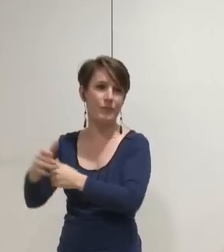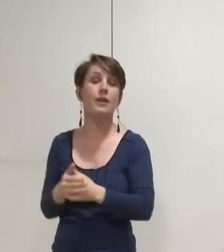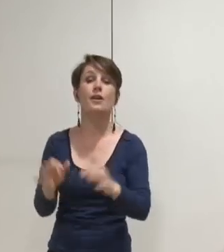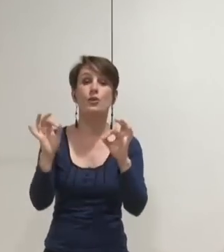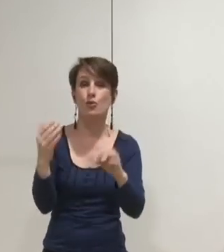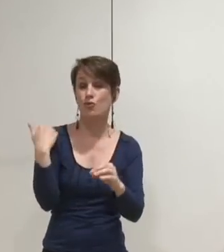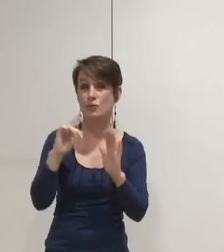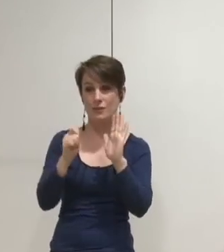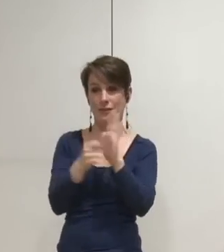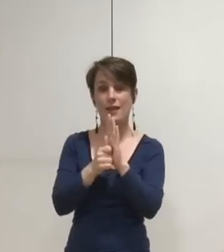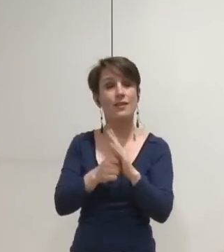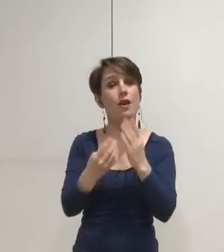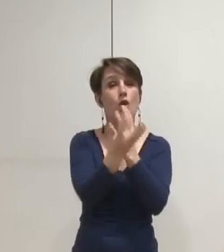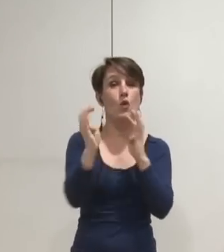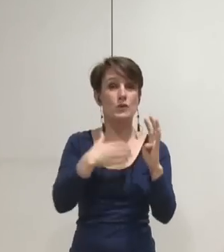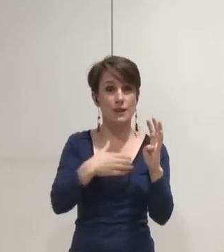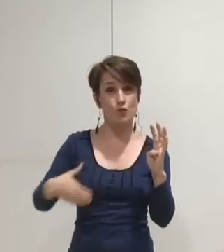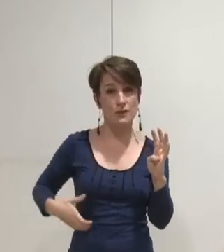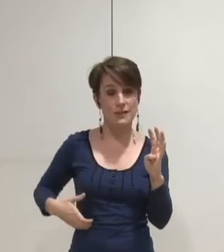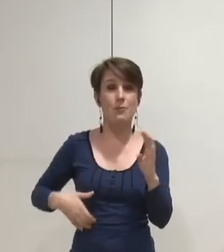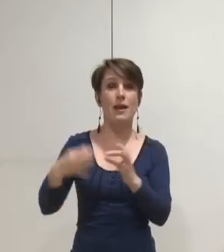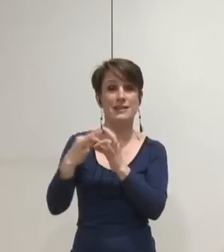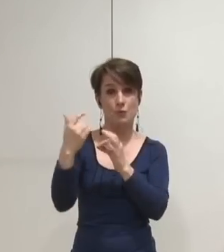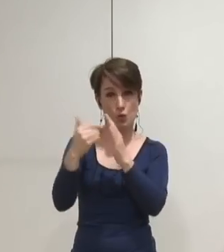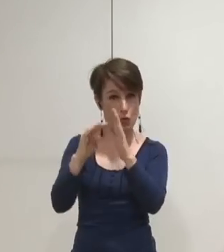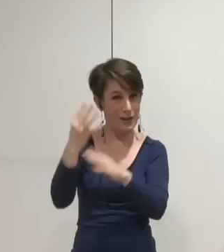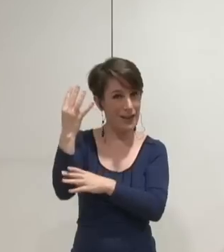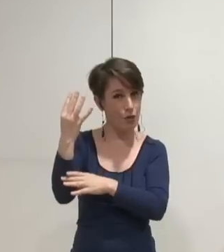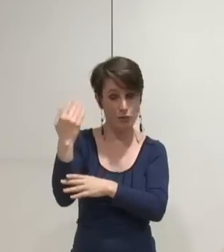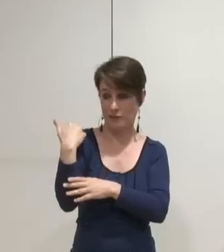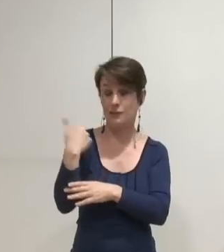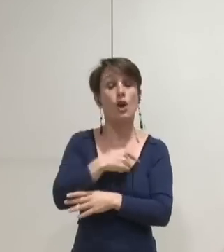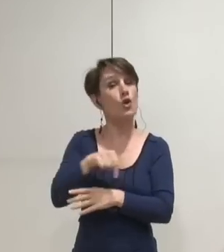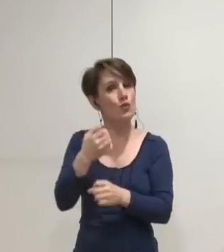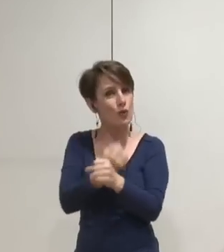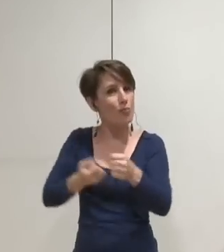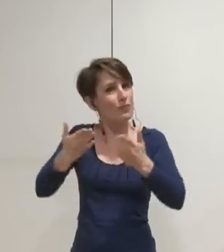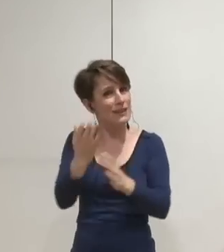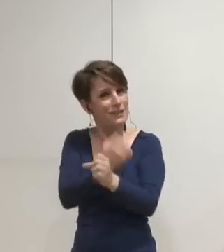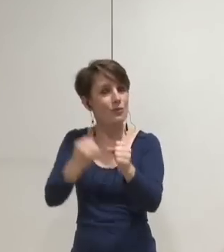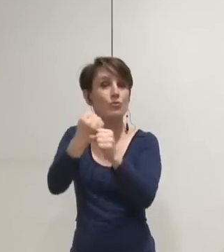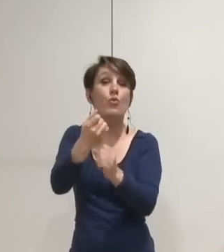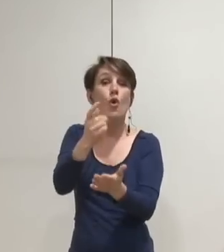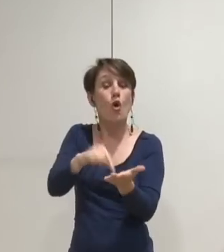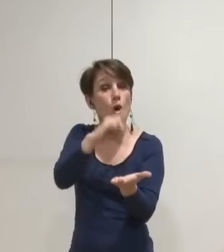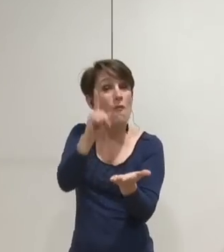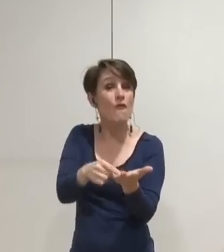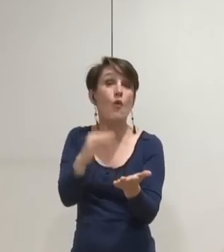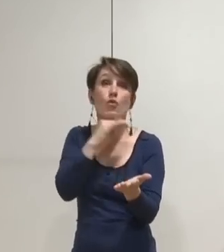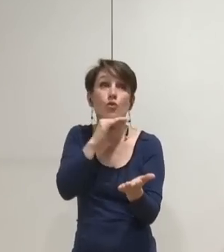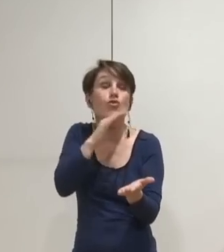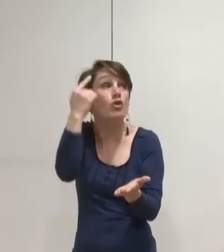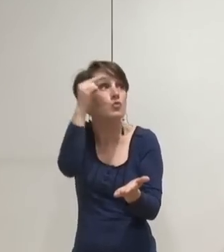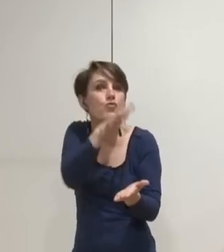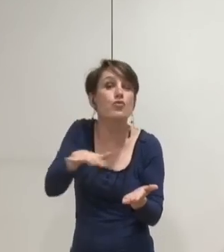15 septembre 2014 nous avions décidé de la création d'un fond d'urgence pour venir en aide aux populations sinistré